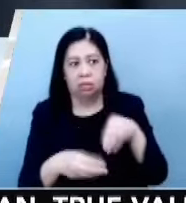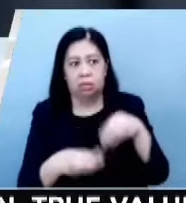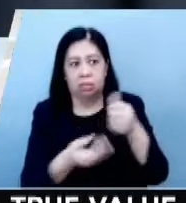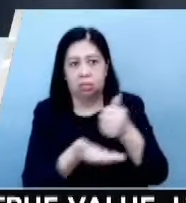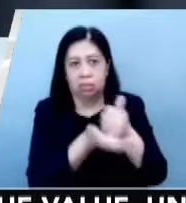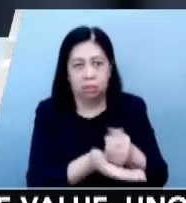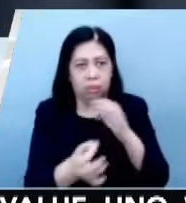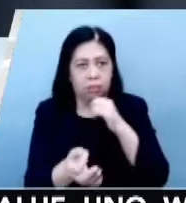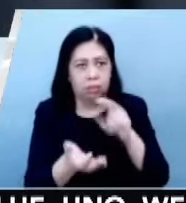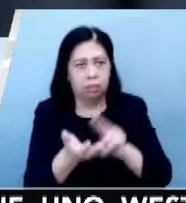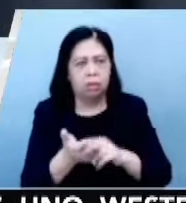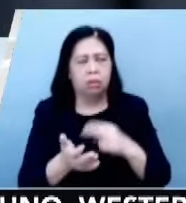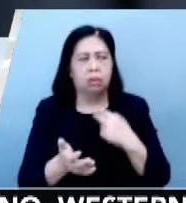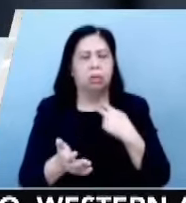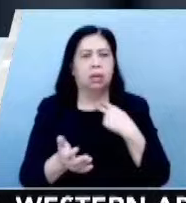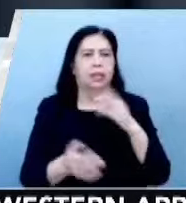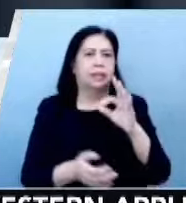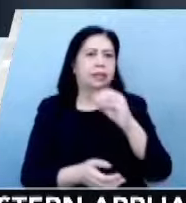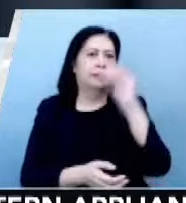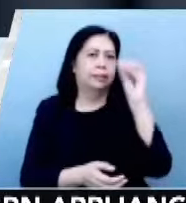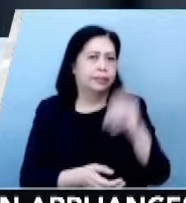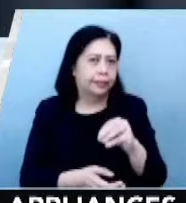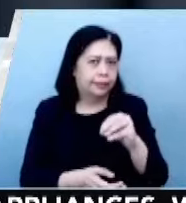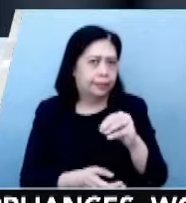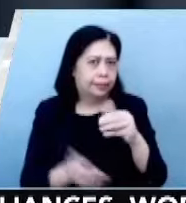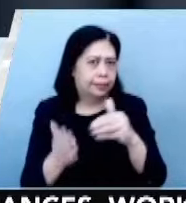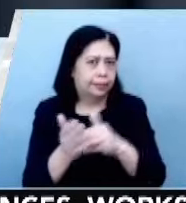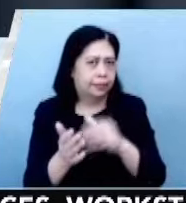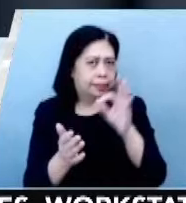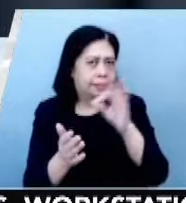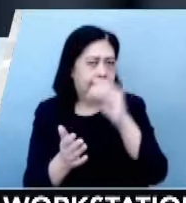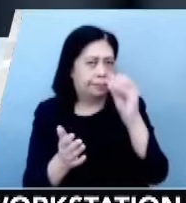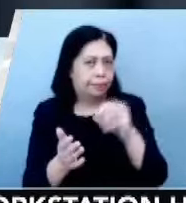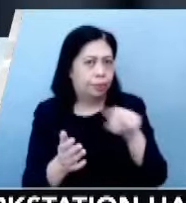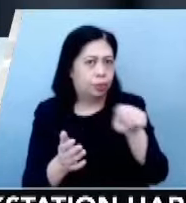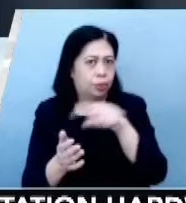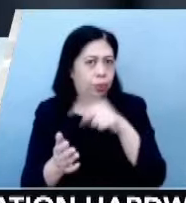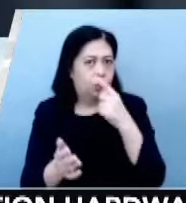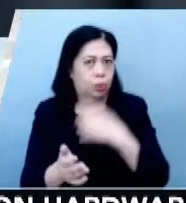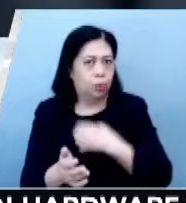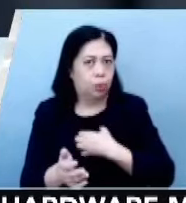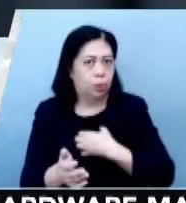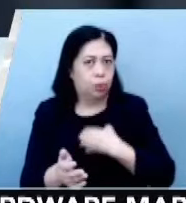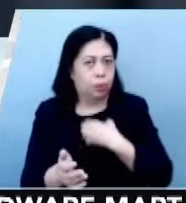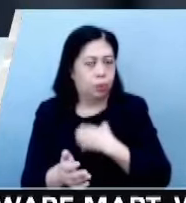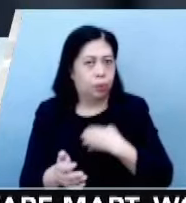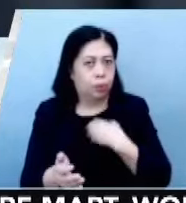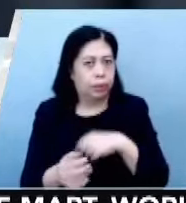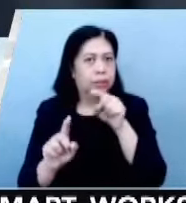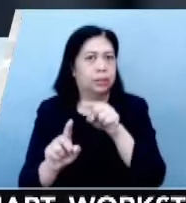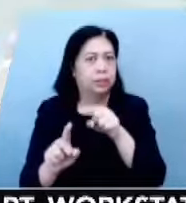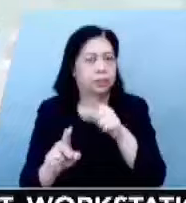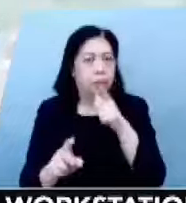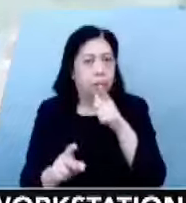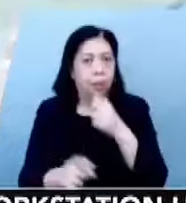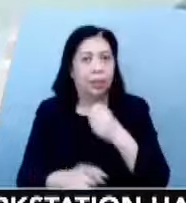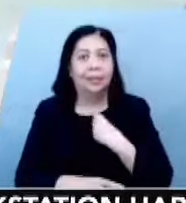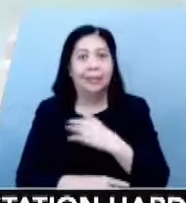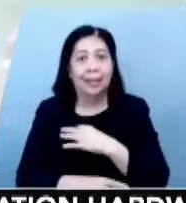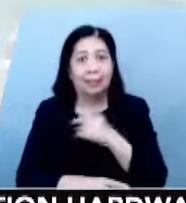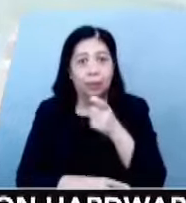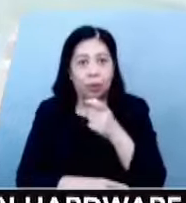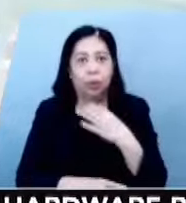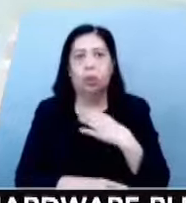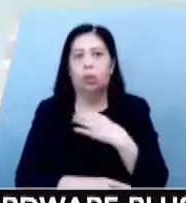makakapagpapirma. 90% po, ulitin ko, 90% po nung mga complaints, itinuturo yung mga staff ng kongresista. Kailangan